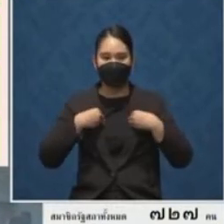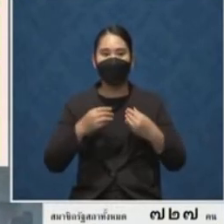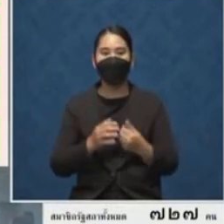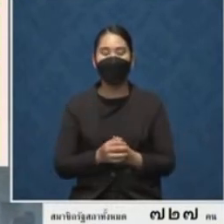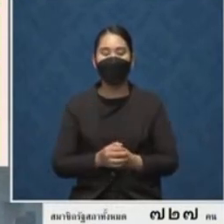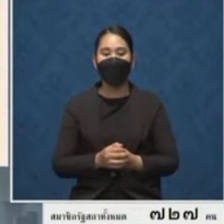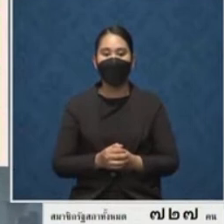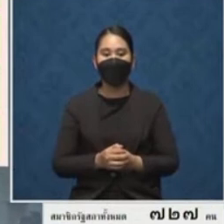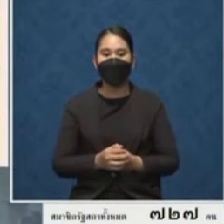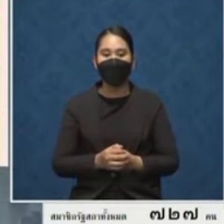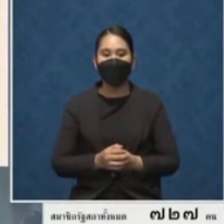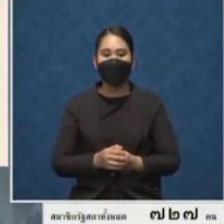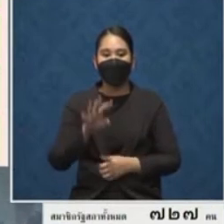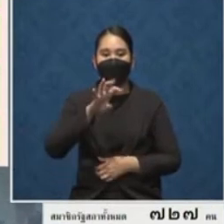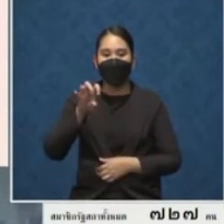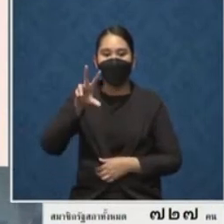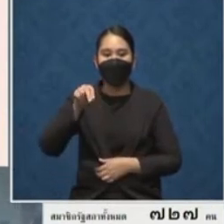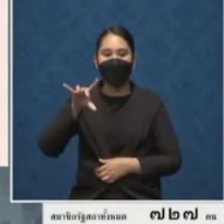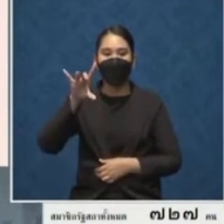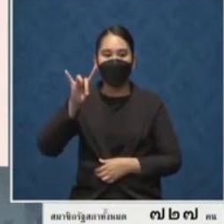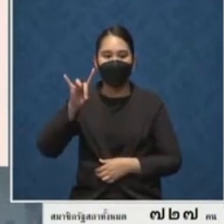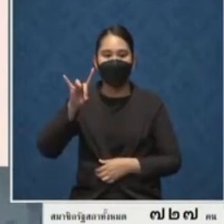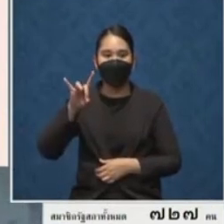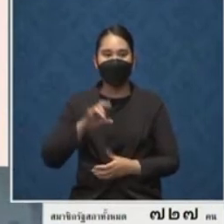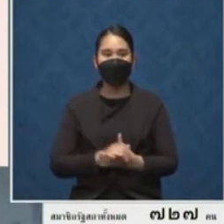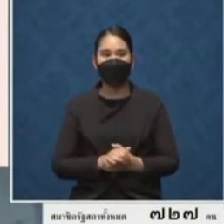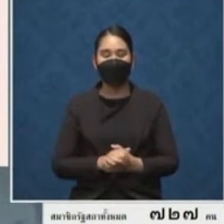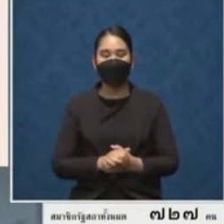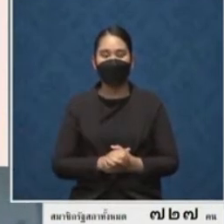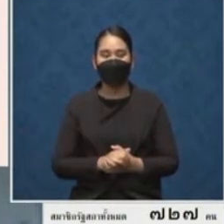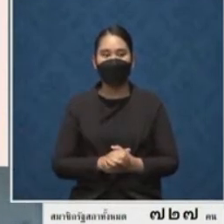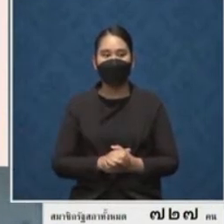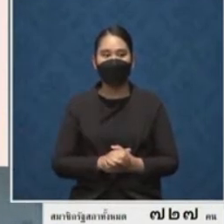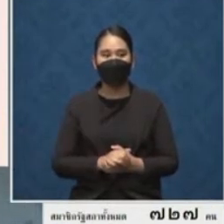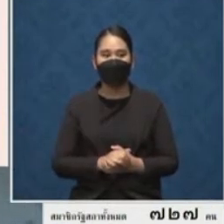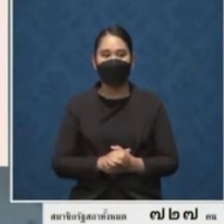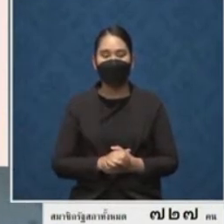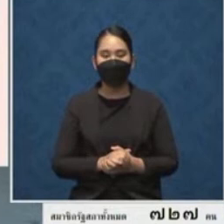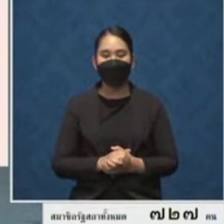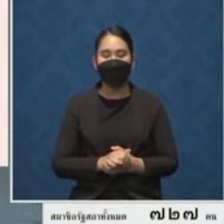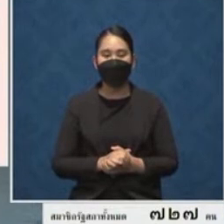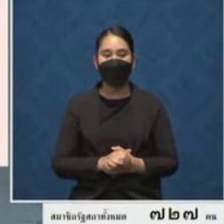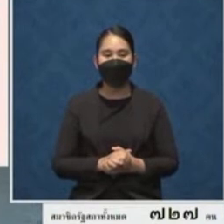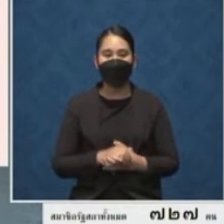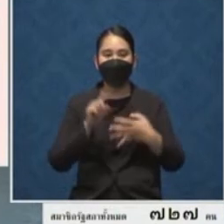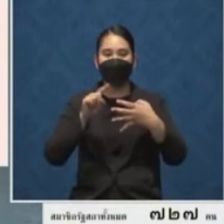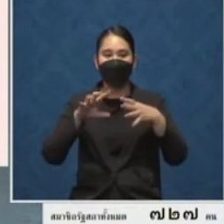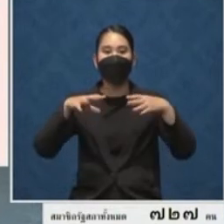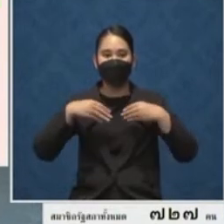438พลเอกเลิศรัตน์รัตนวณิช 1รับหลักการ2งดออก